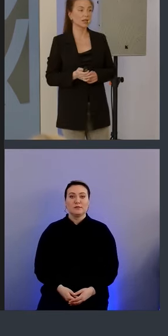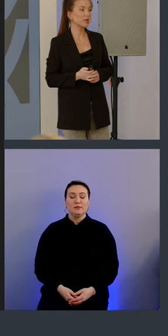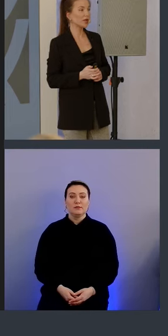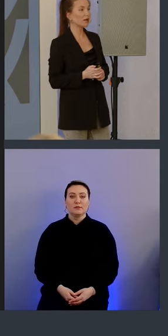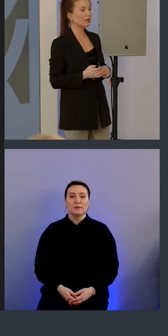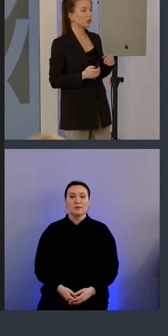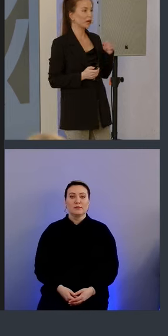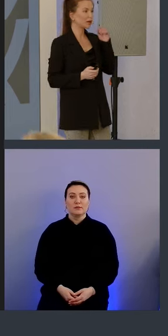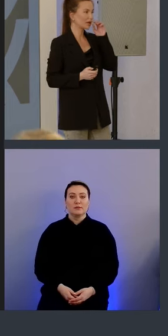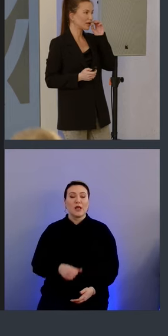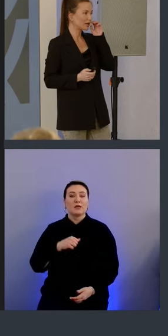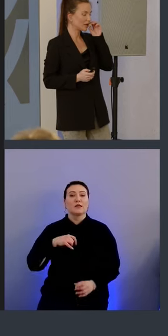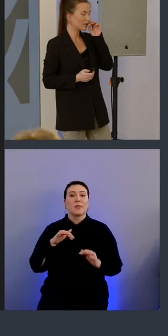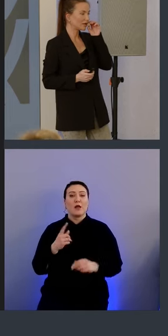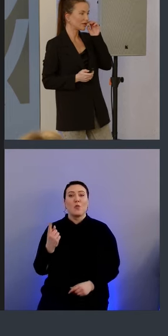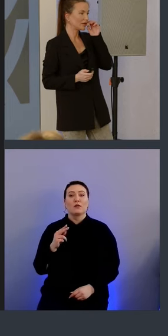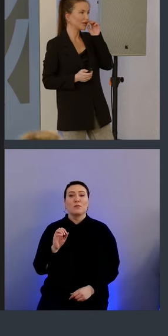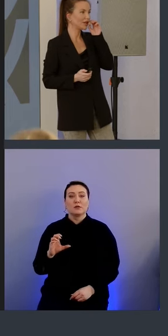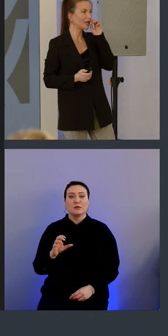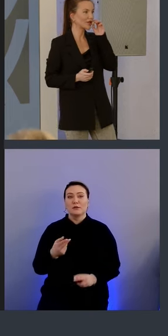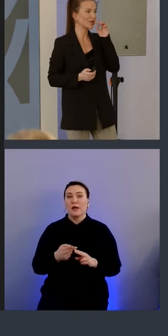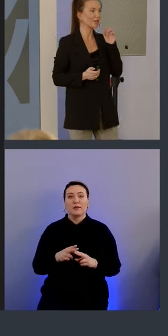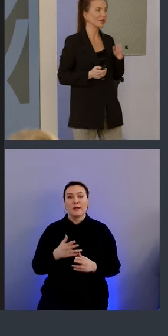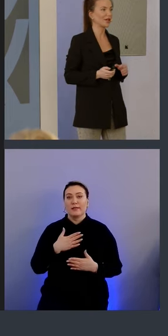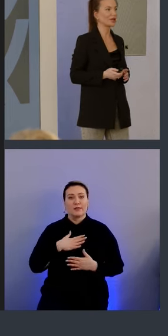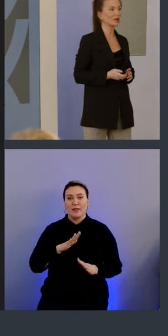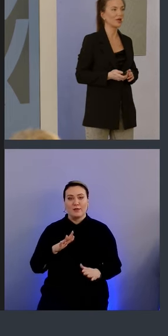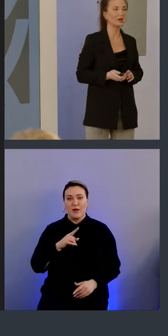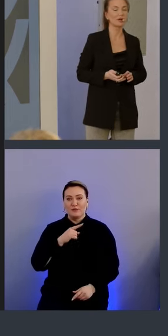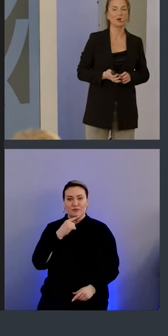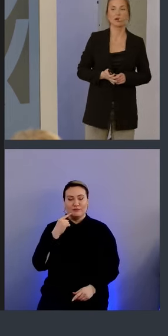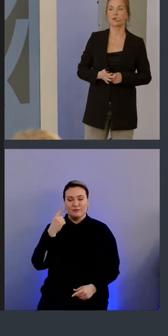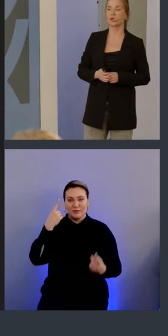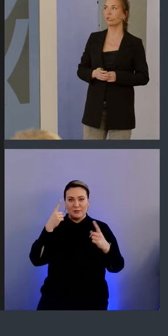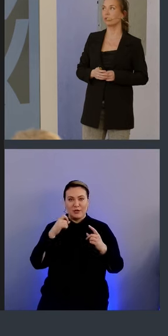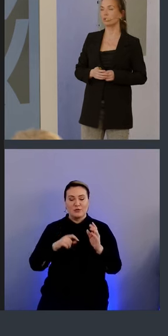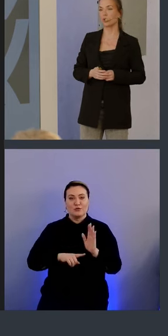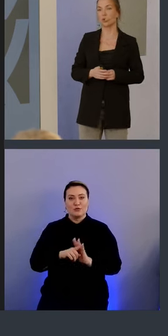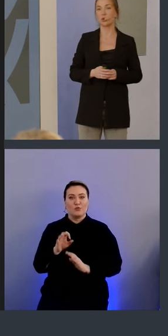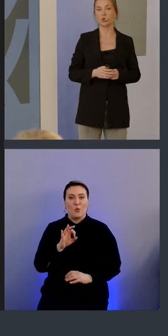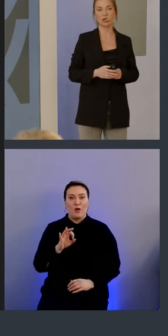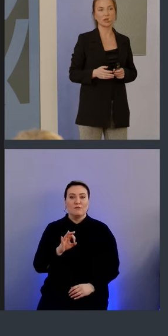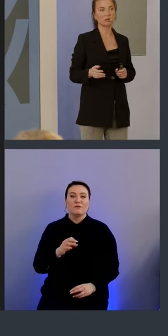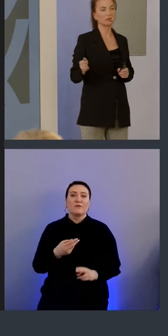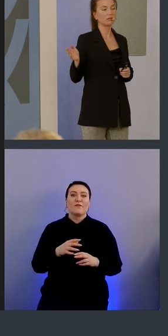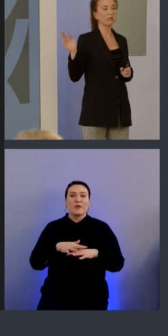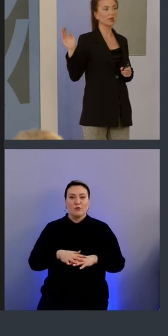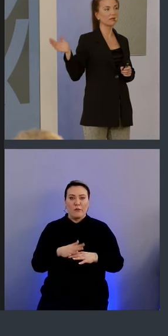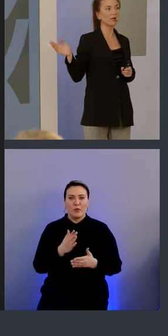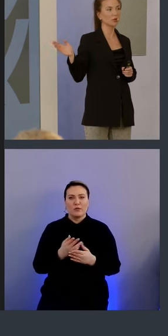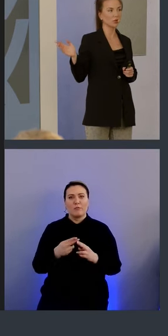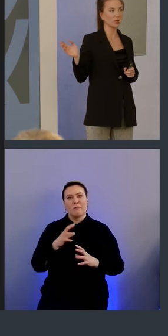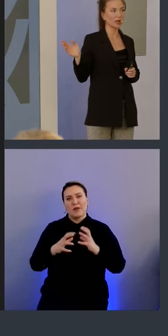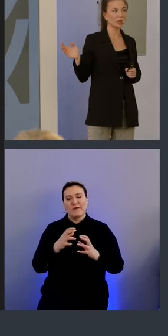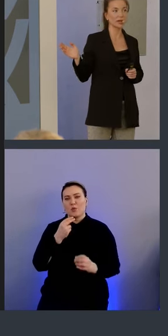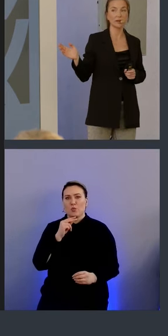На самом деле OnePass — это не наше изобретение с нуля. В основу него положены